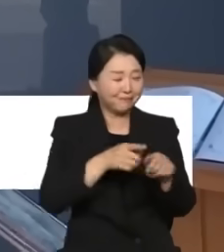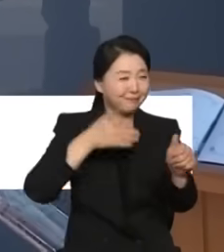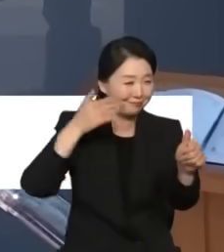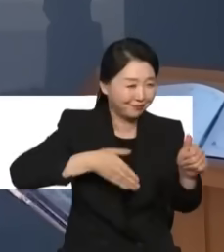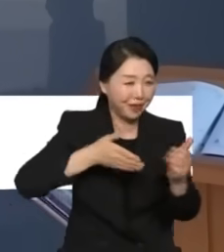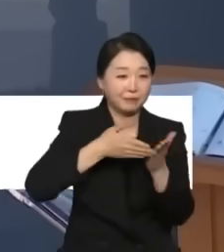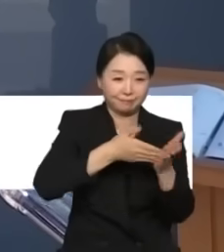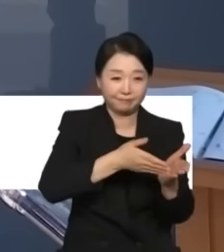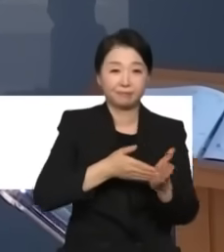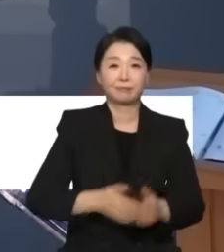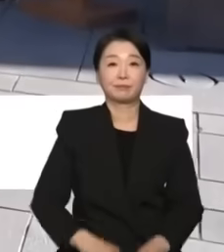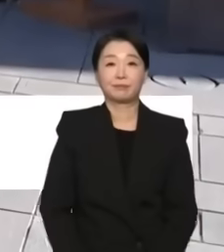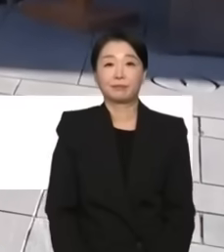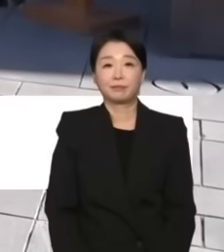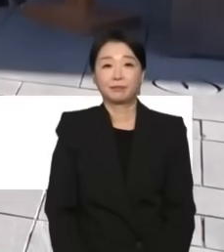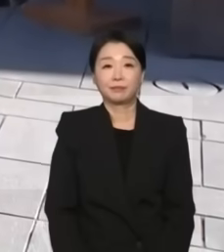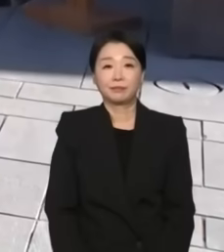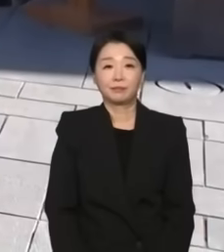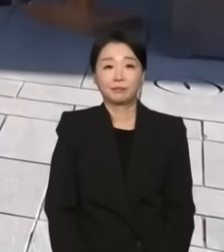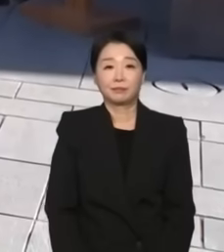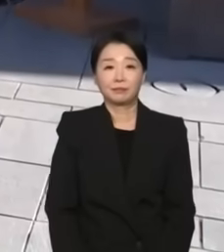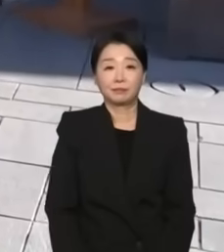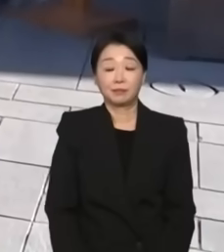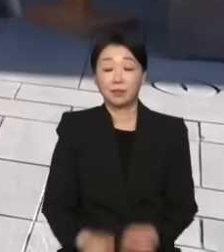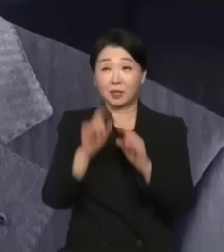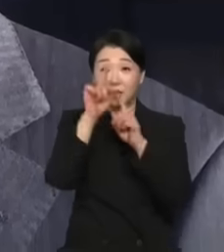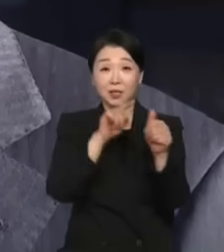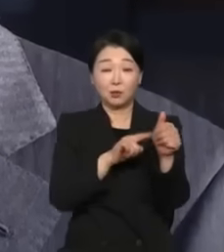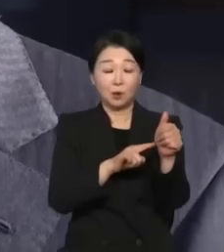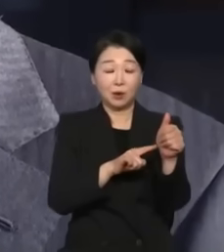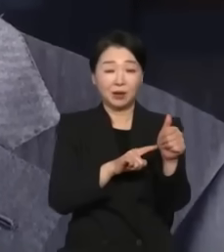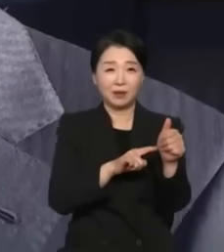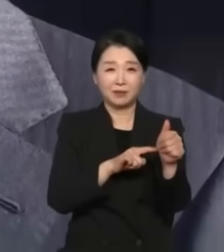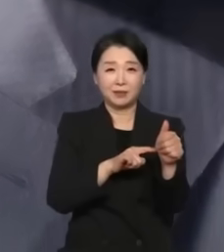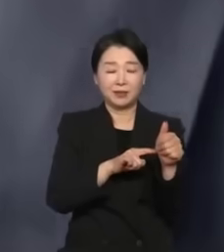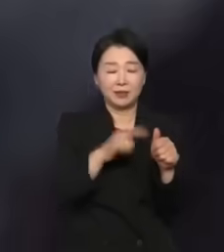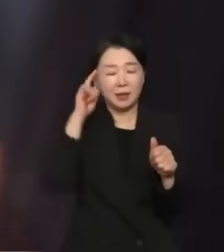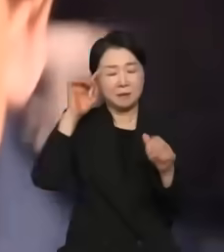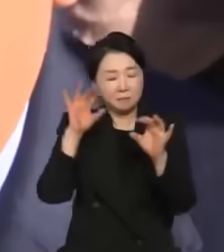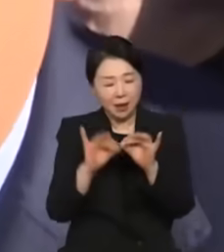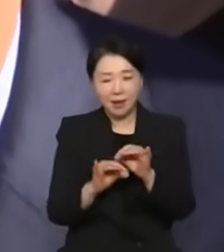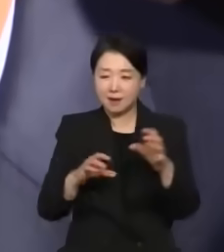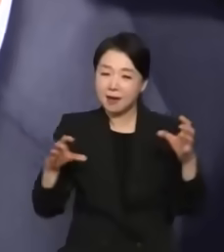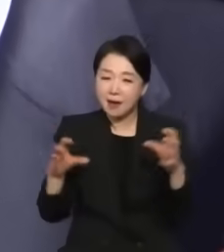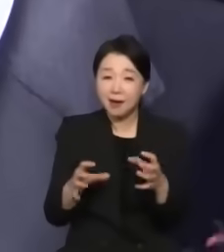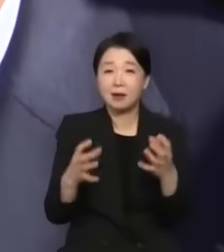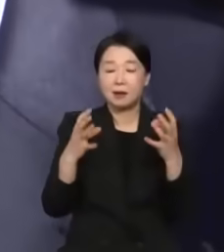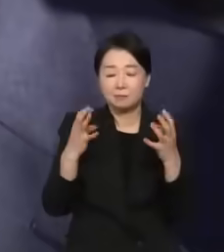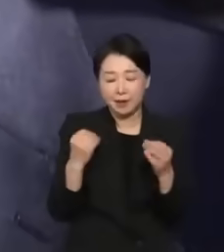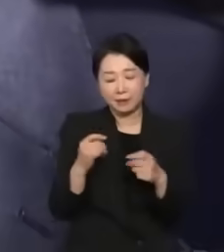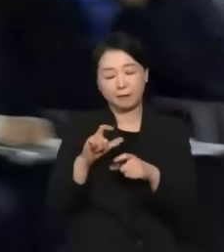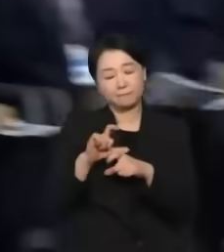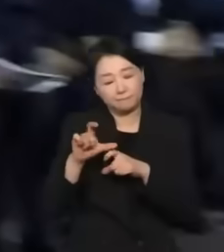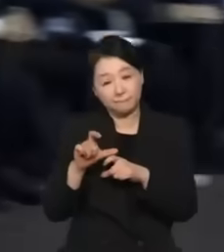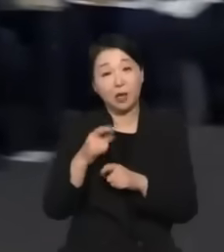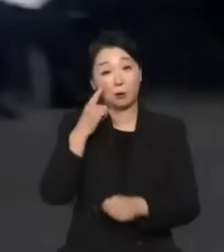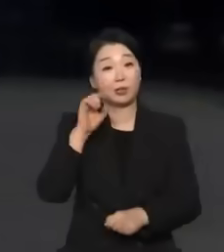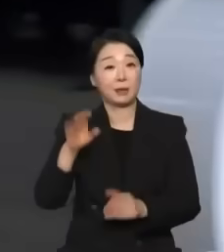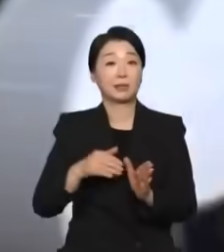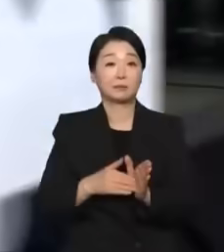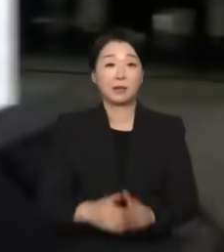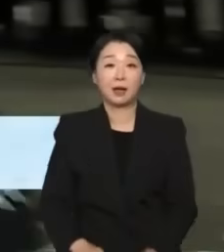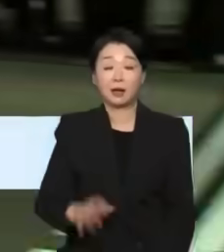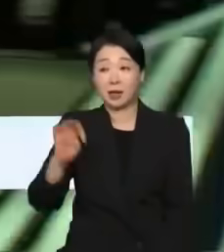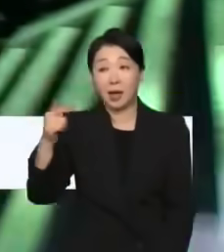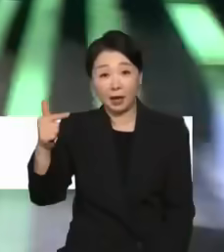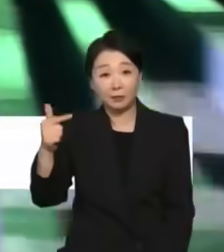한번 간곡하게 부탁드렸습니다. 이 의원은 의기투합한 부분이 많았다. 심사숙고하겠다고 답했습니다. 한 위원장은